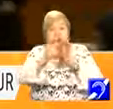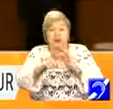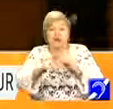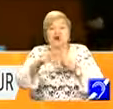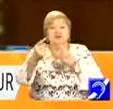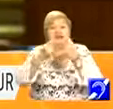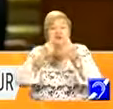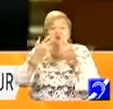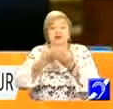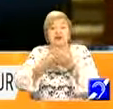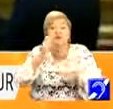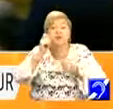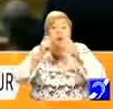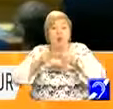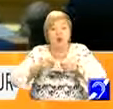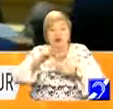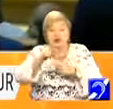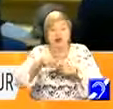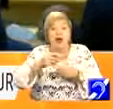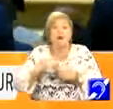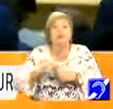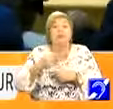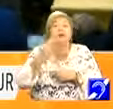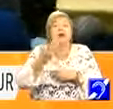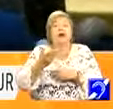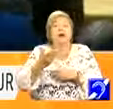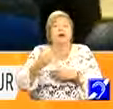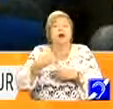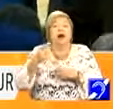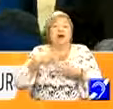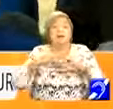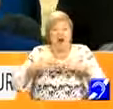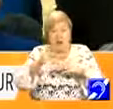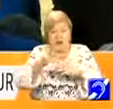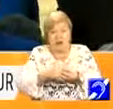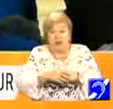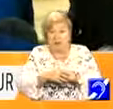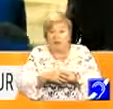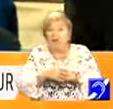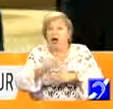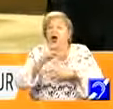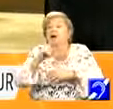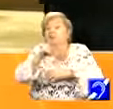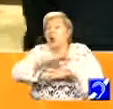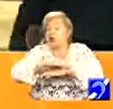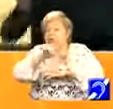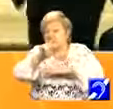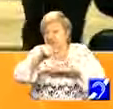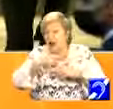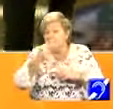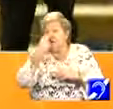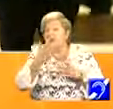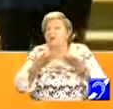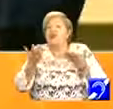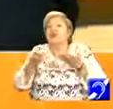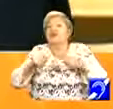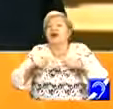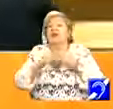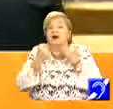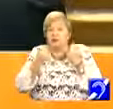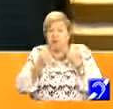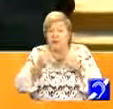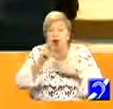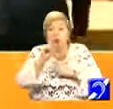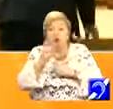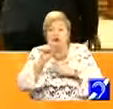moțiune de cenzură, spun judecătorii Curții Constituționale. Iată, în acest context vom vedea ce se va întâmpla dacă cei de la